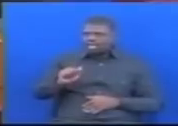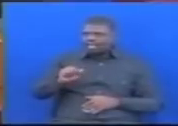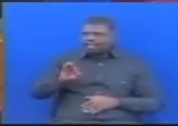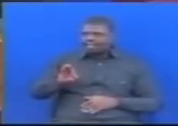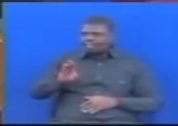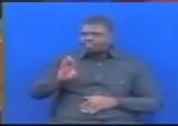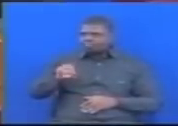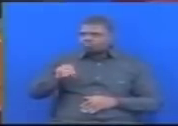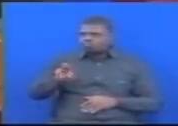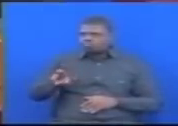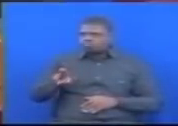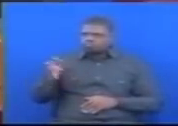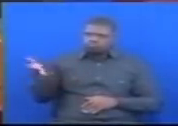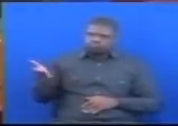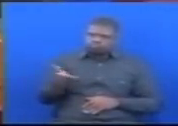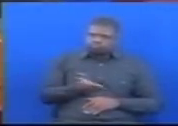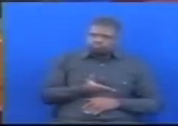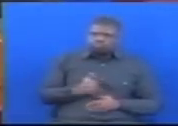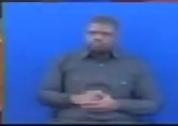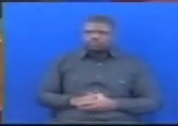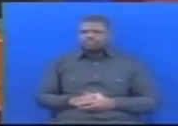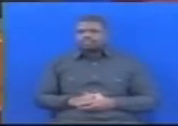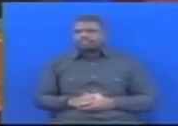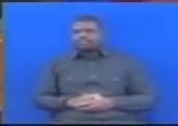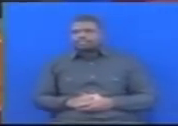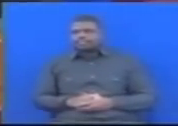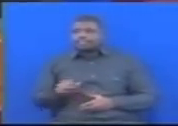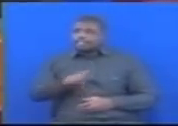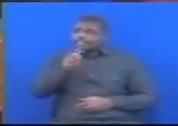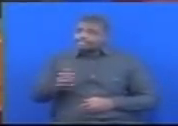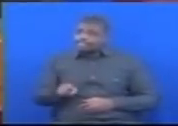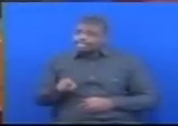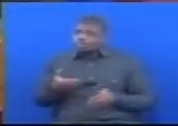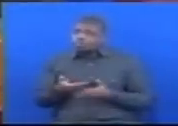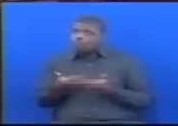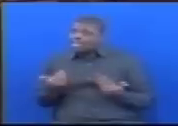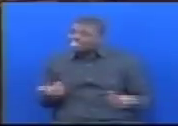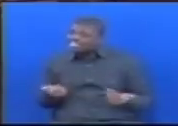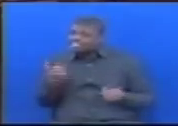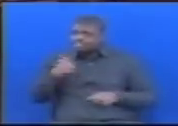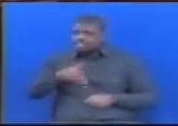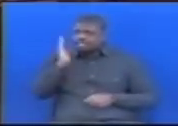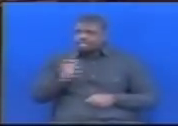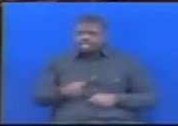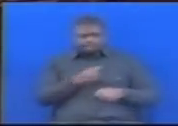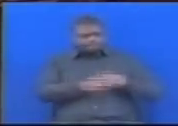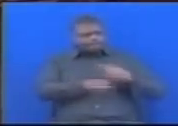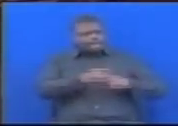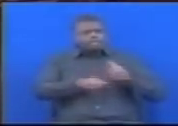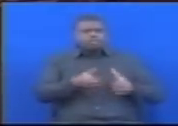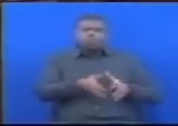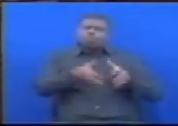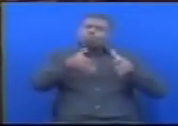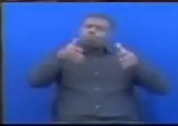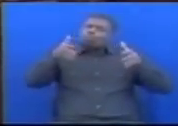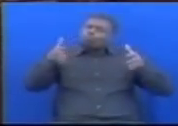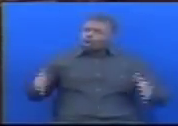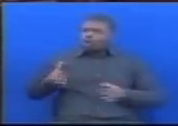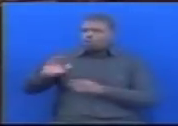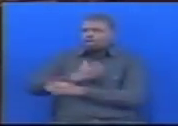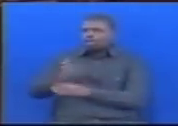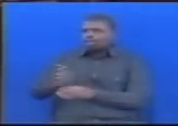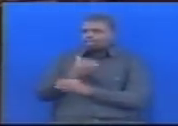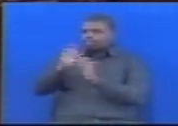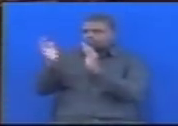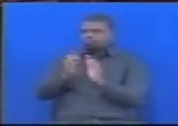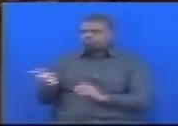Kafumu, mshukuru wa Igunga. Je, ni kwa nini serikali isilete mradi mkubwa wa kukarabati